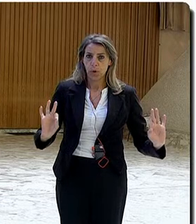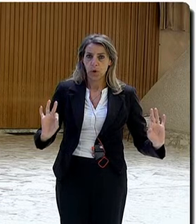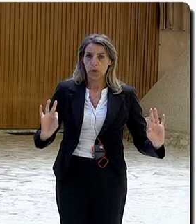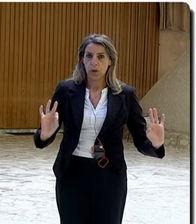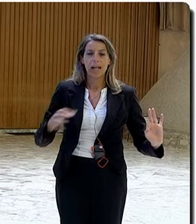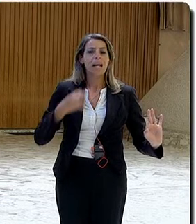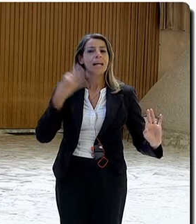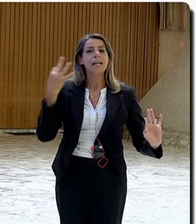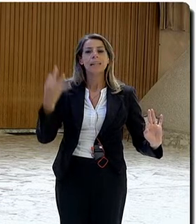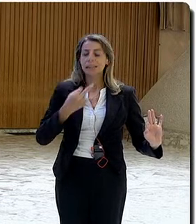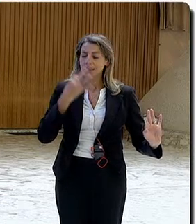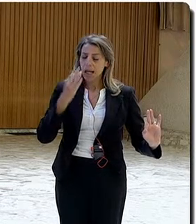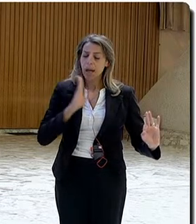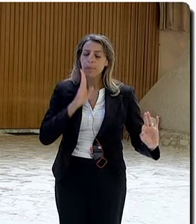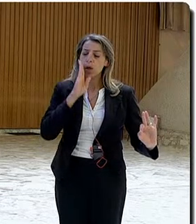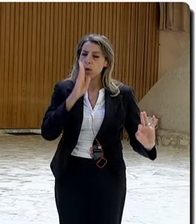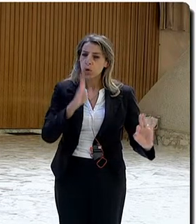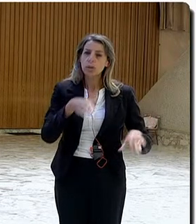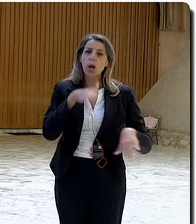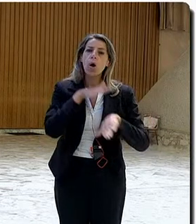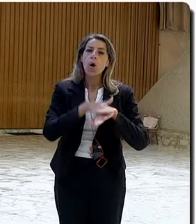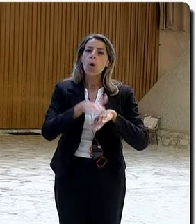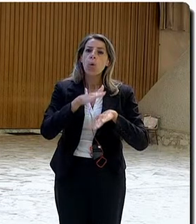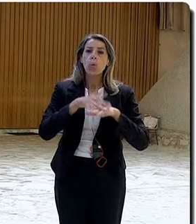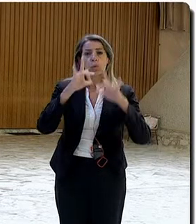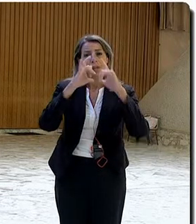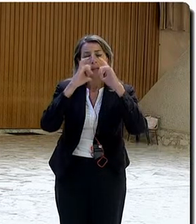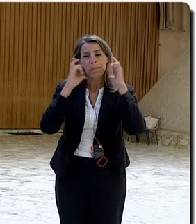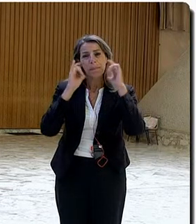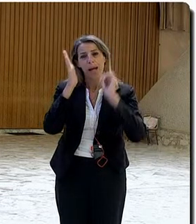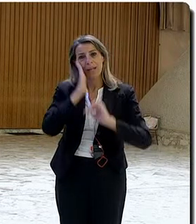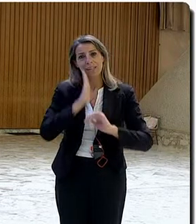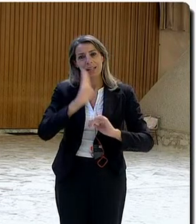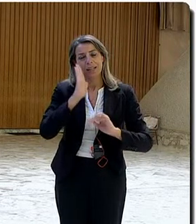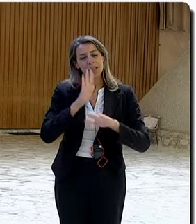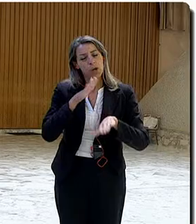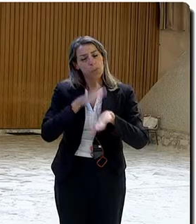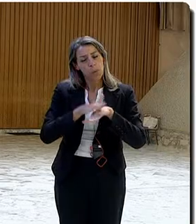È sempre consigliato l'uso della mascherina.